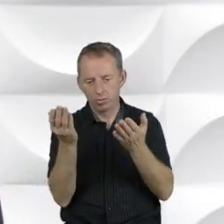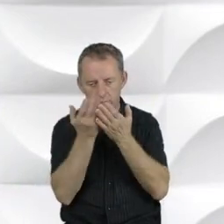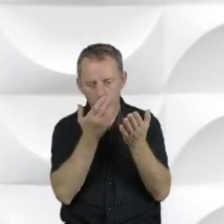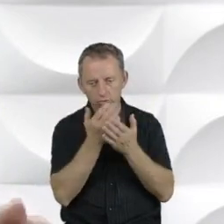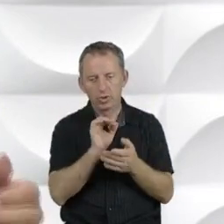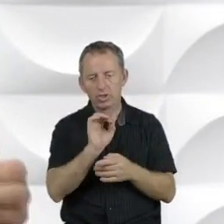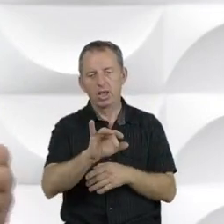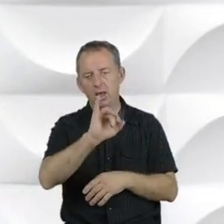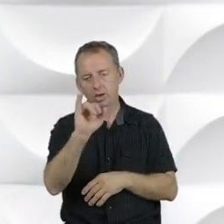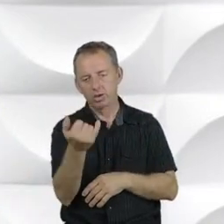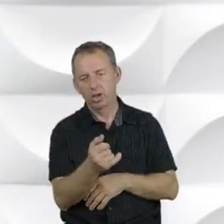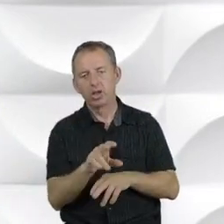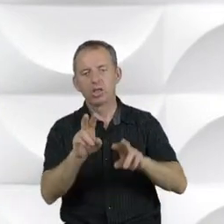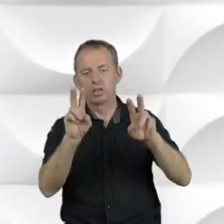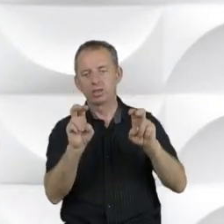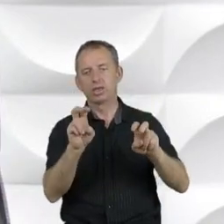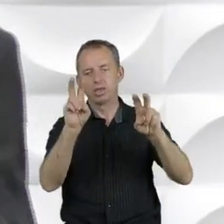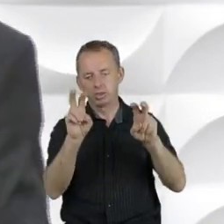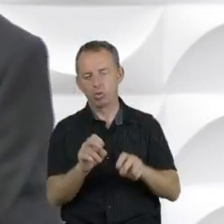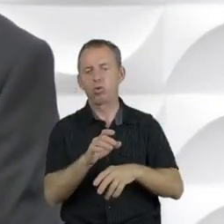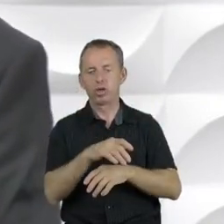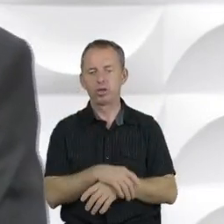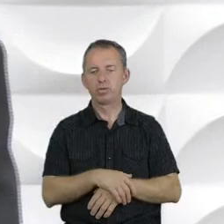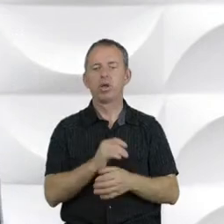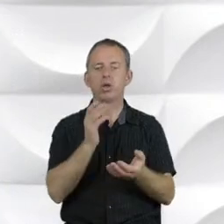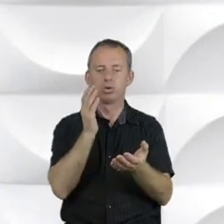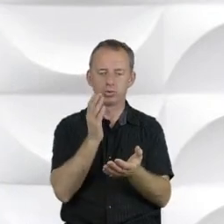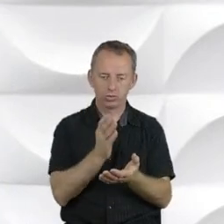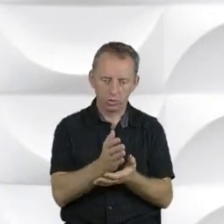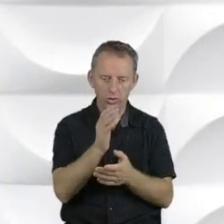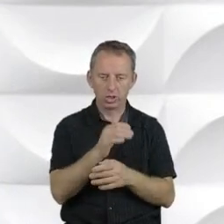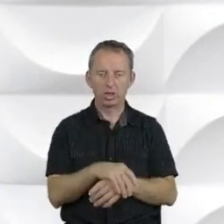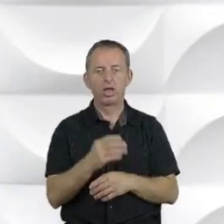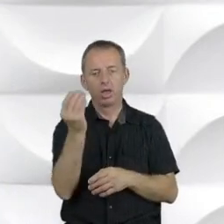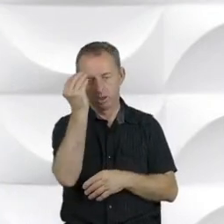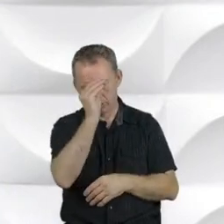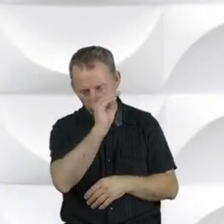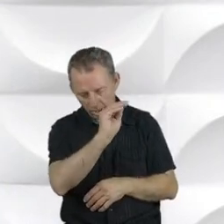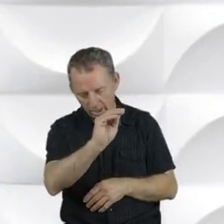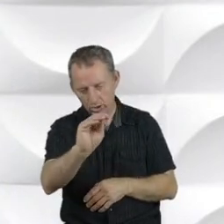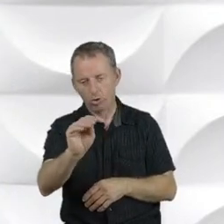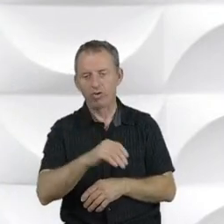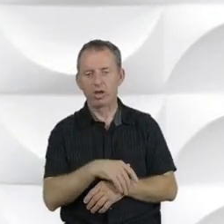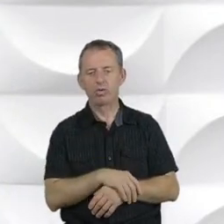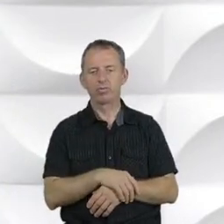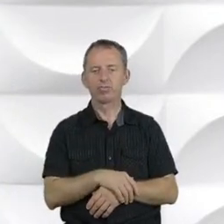jak tytuł już zwiastował.